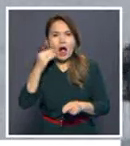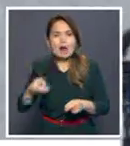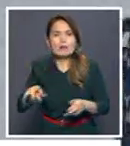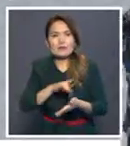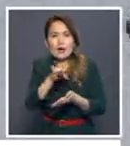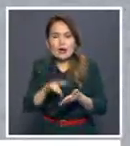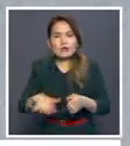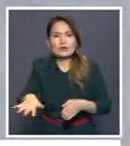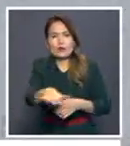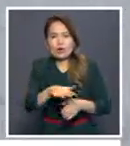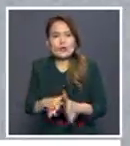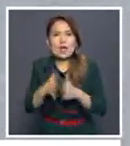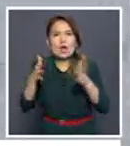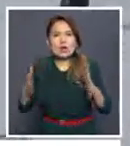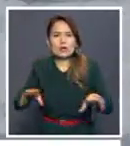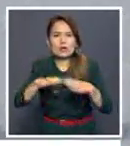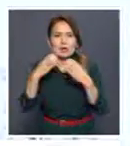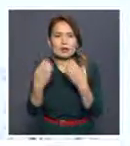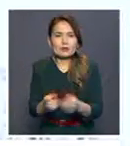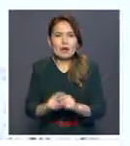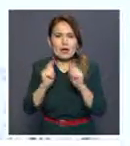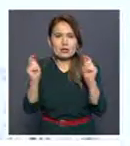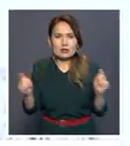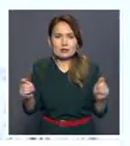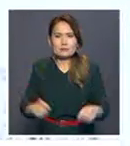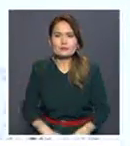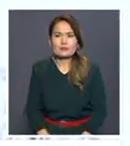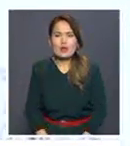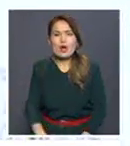жылға жетпей, тағы бір үлкен кешенмен толықты. Өткен жылы